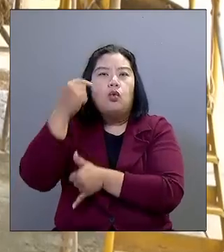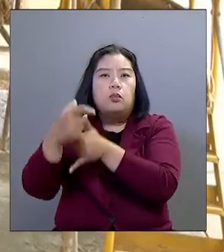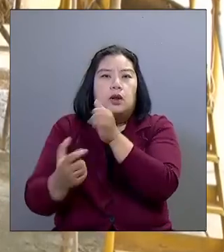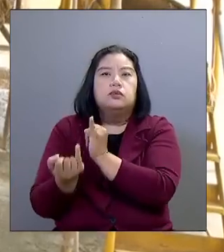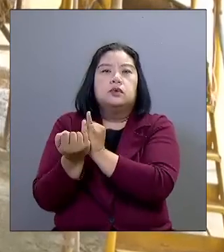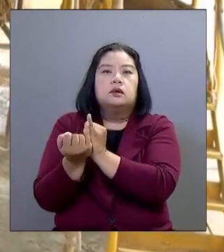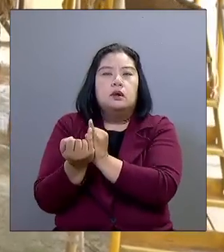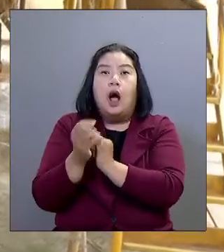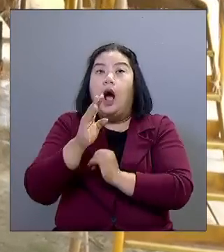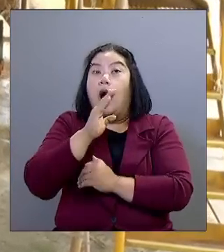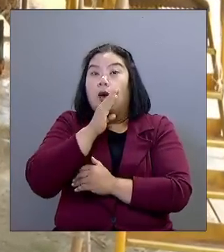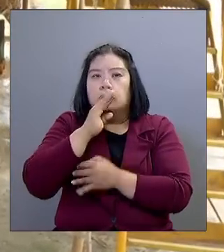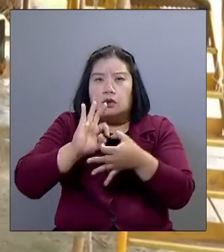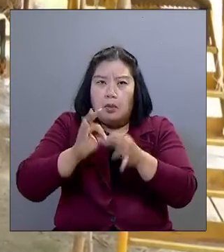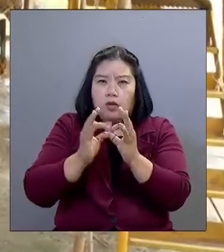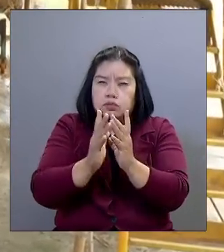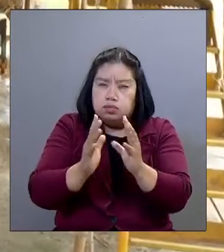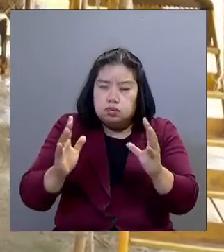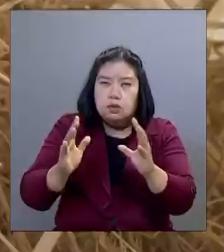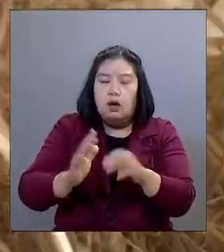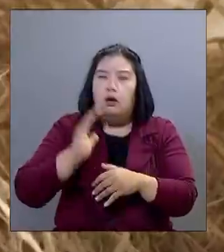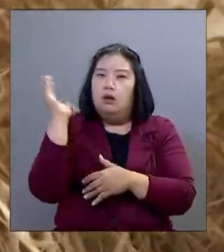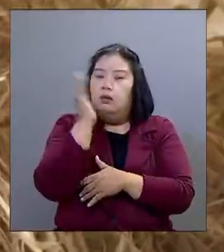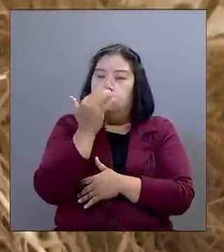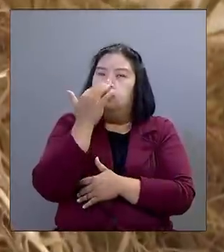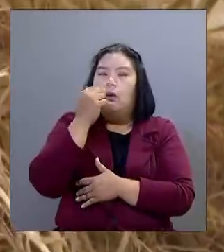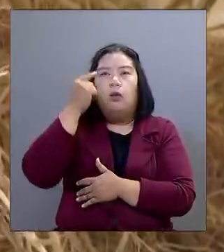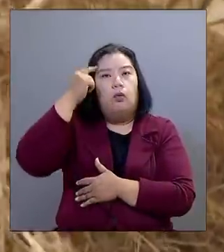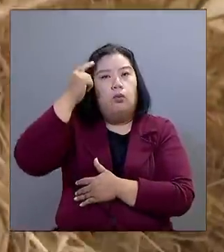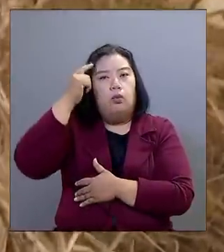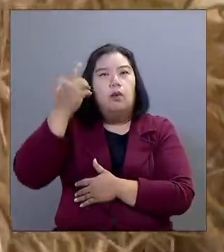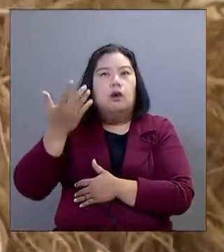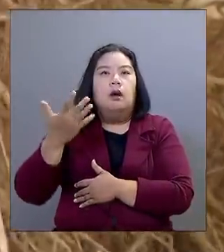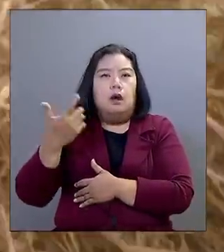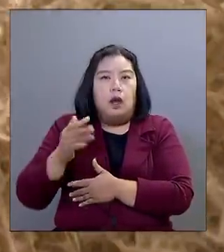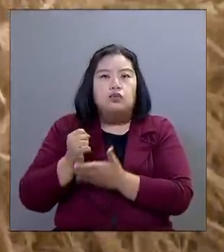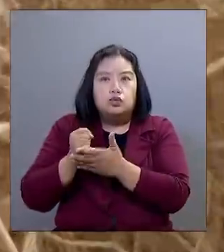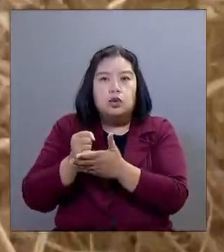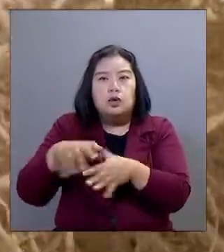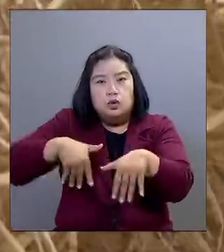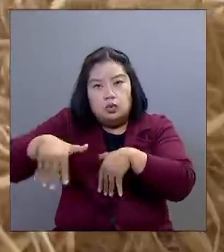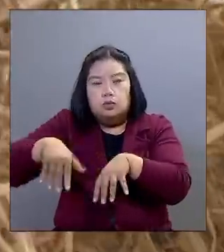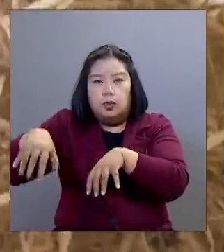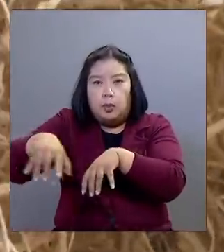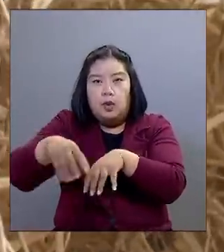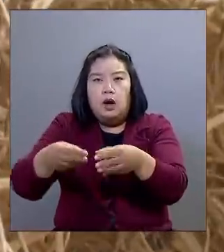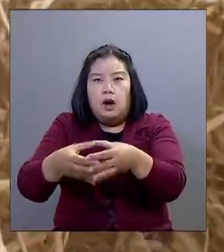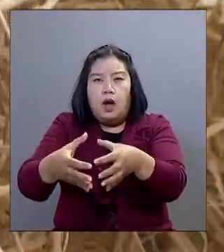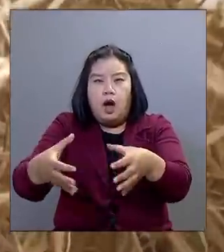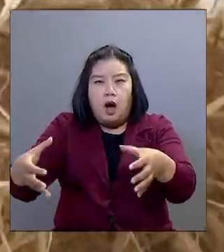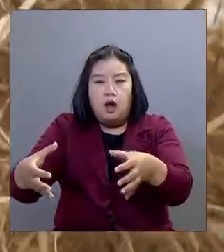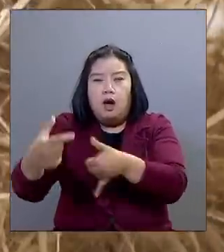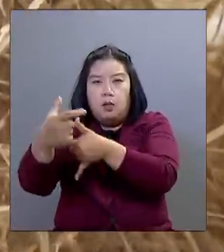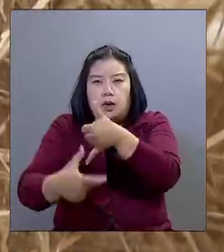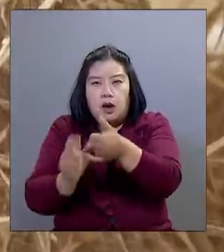พิษที่เราเวลาเราเผาเราอะไรขึ้นมานี่แหละแล้วก็ขยายไปหลายชุมชนก็ทำให้กิจกรรม